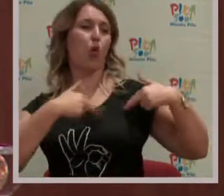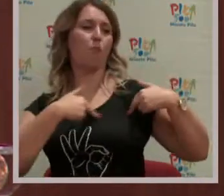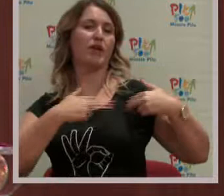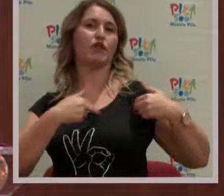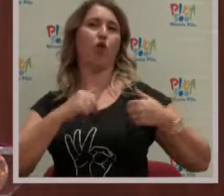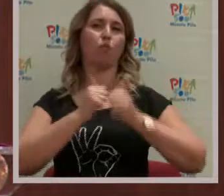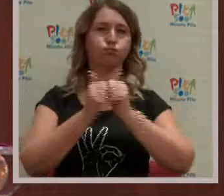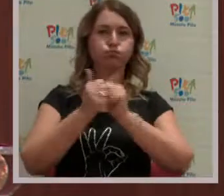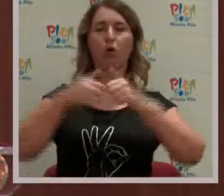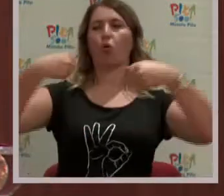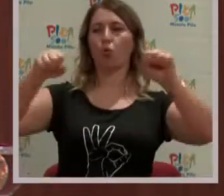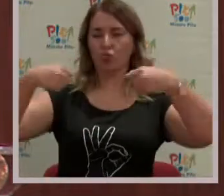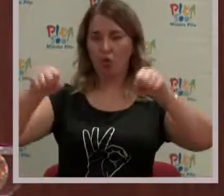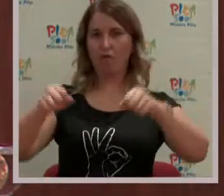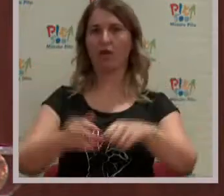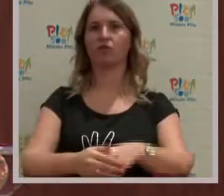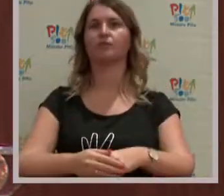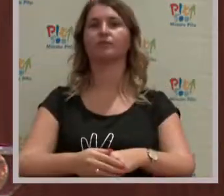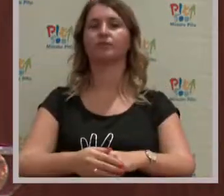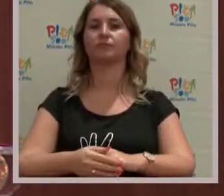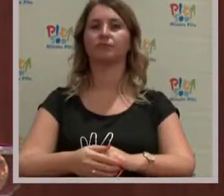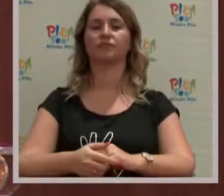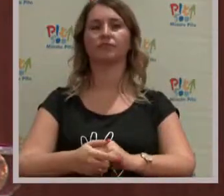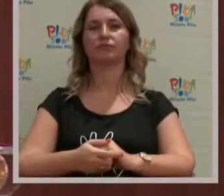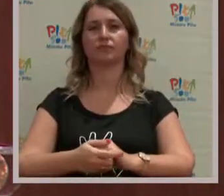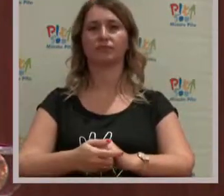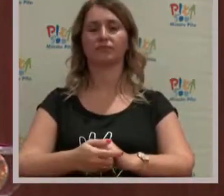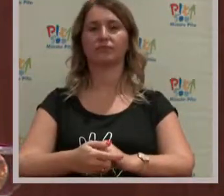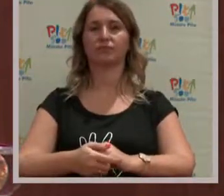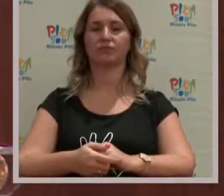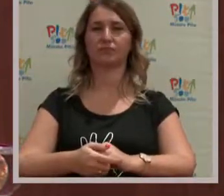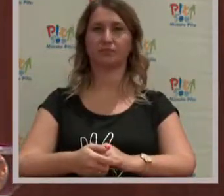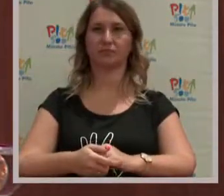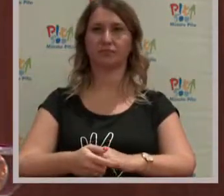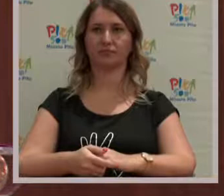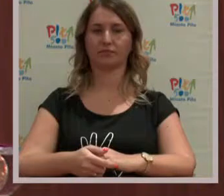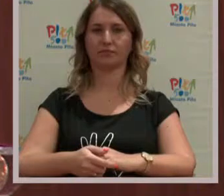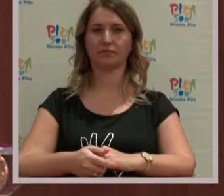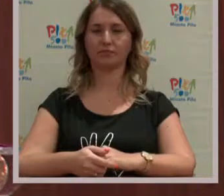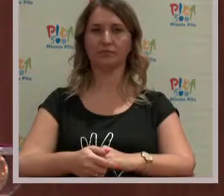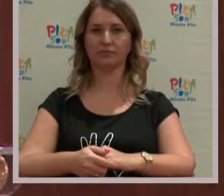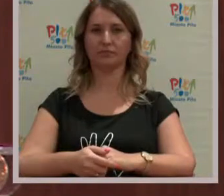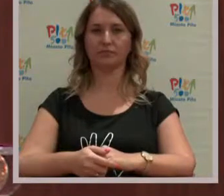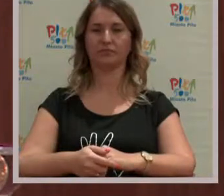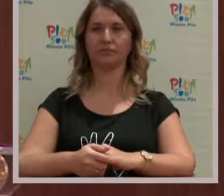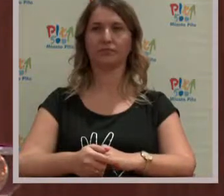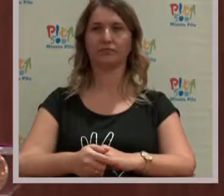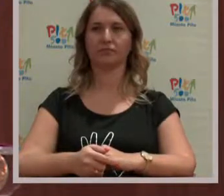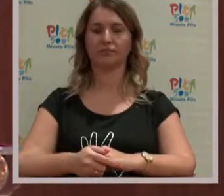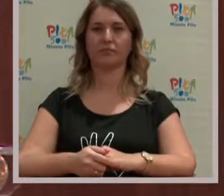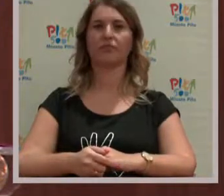Sportu Żużlowego. Wszystkie one świadczą o tym, że jest zrozumienie